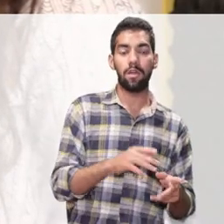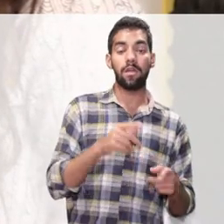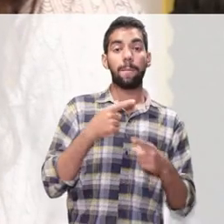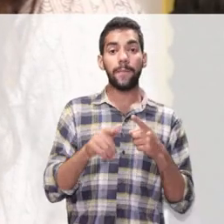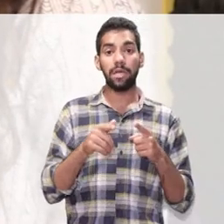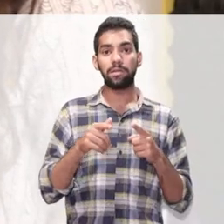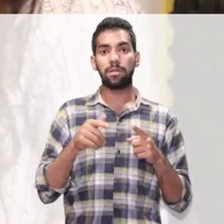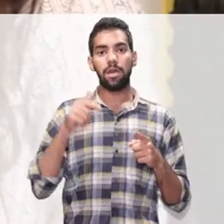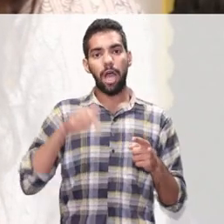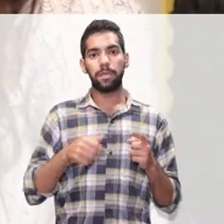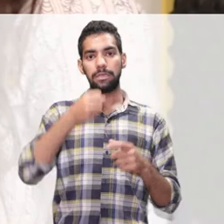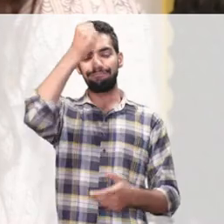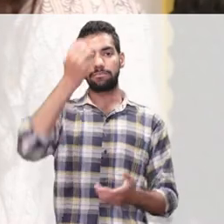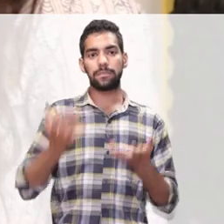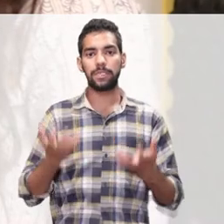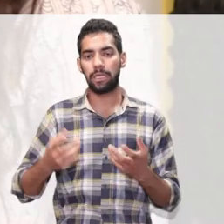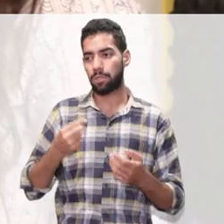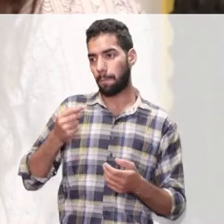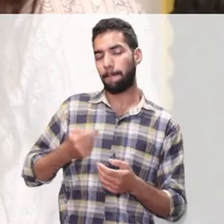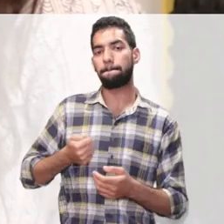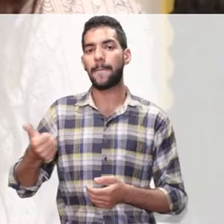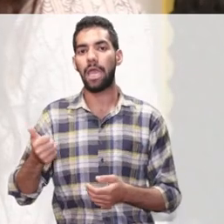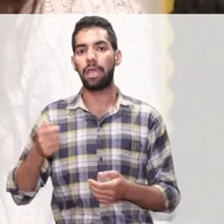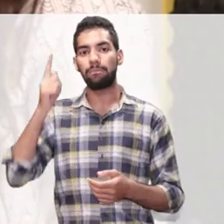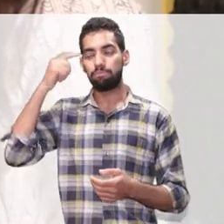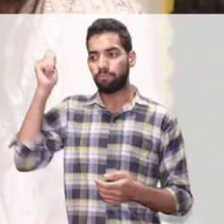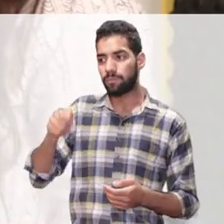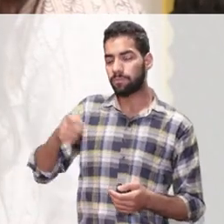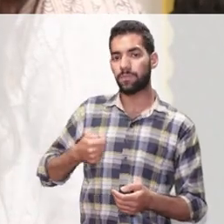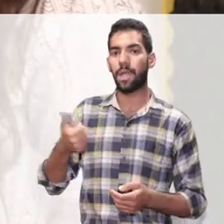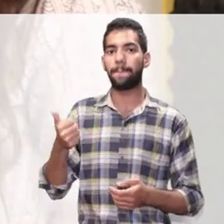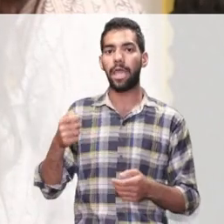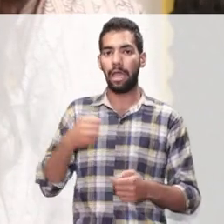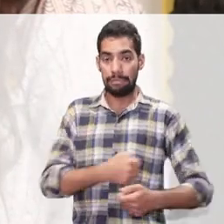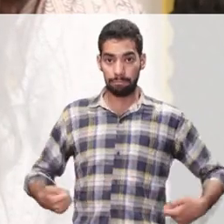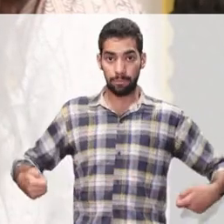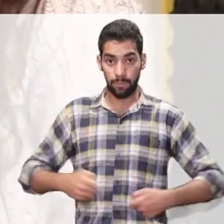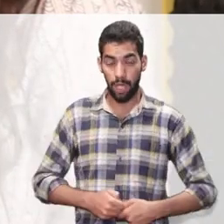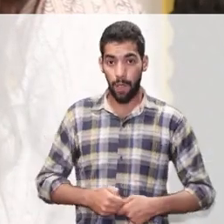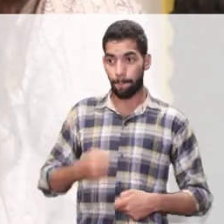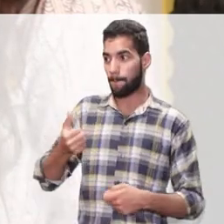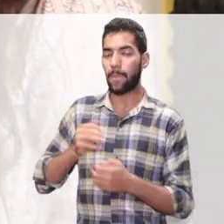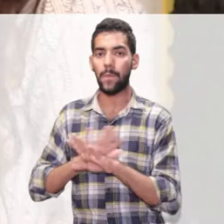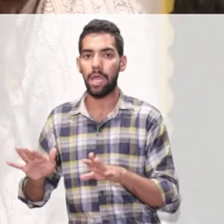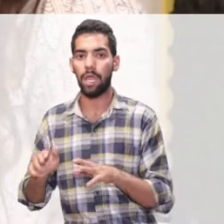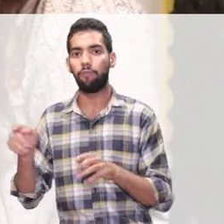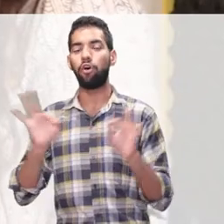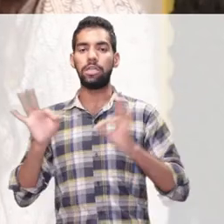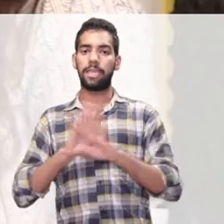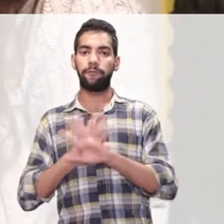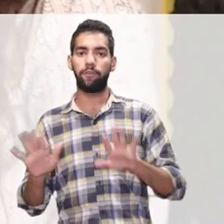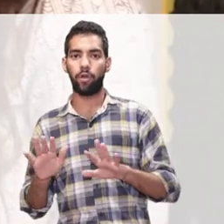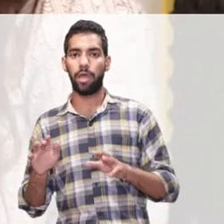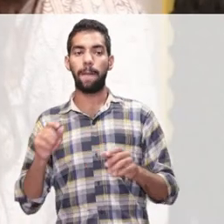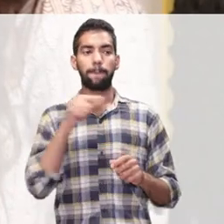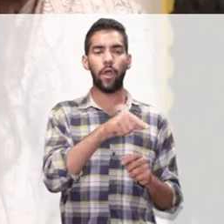लेकिन उसने यहां पर जस्टिस को भी परफॉर्म कर दिया पुलिस को भी पेस्ट कर दिया वह बच बचाकर निकल गया है तो इतना ही नजर आ रहा है तुम्हें यह नहीं नजर